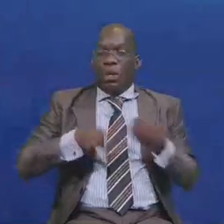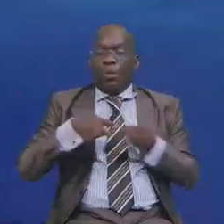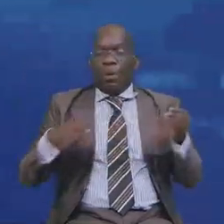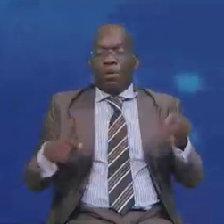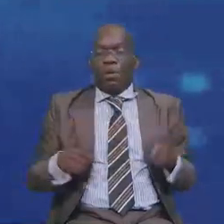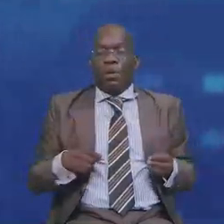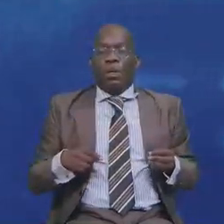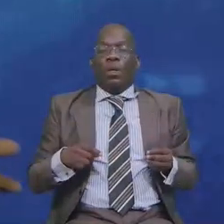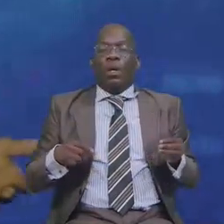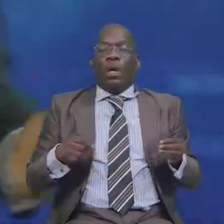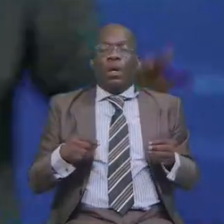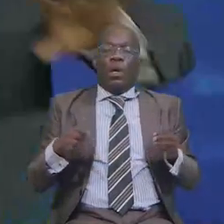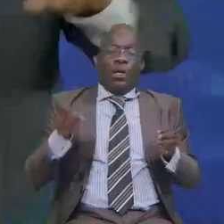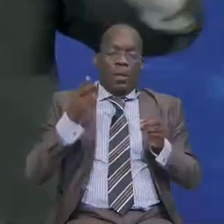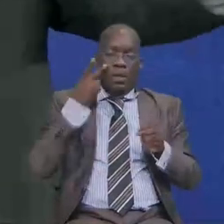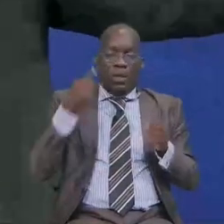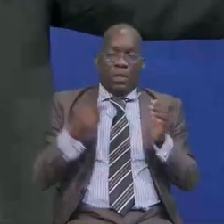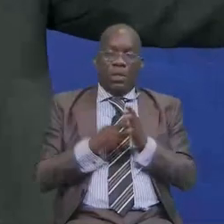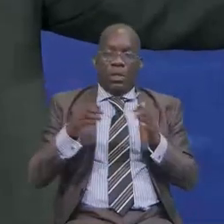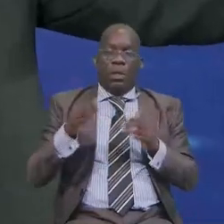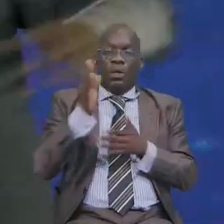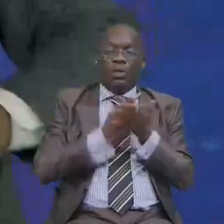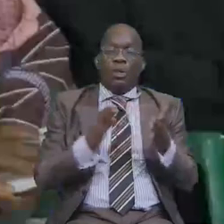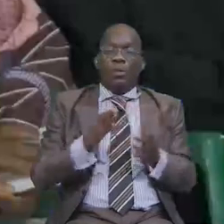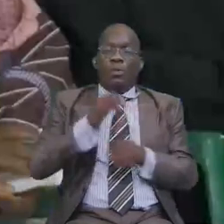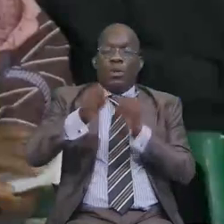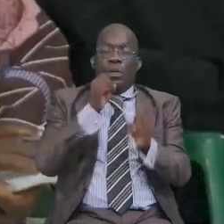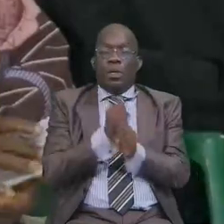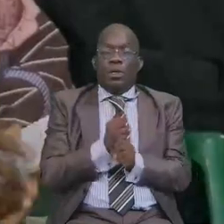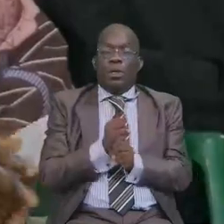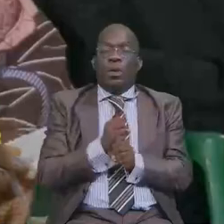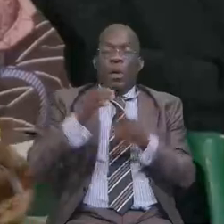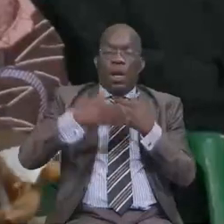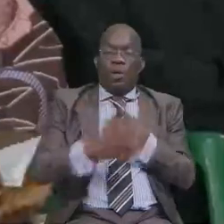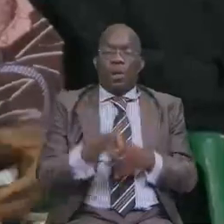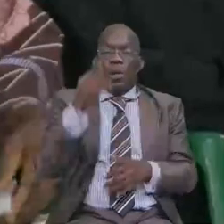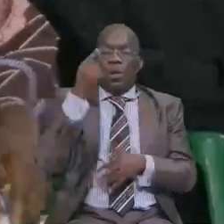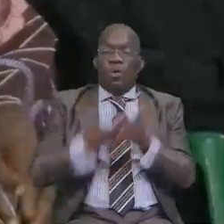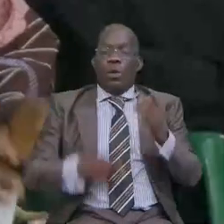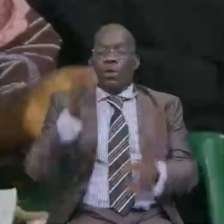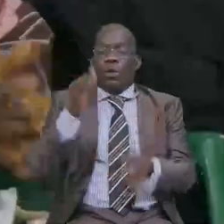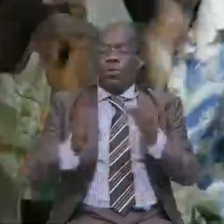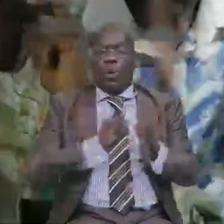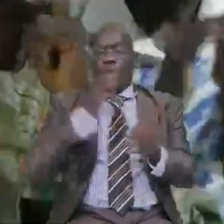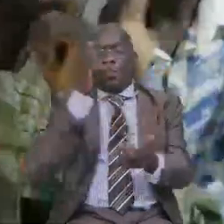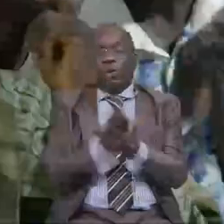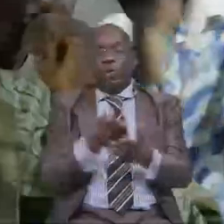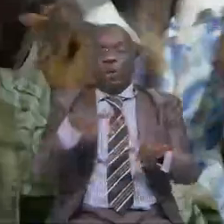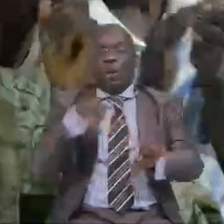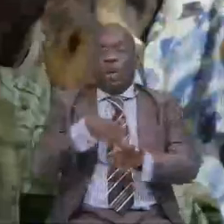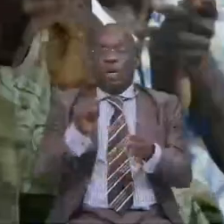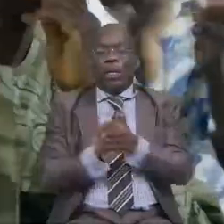a des années après, regardez ce qui se passe. Et si j'avais arrêté à l'époque? Et